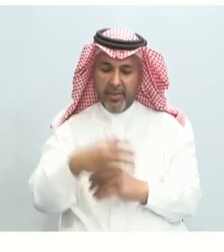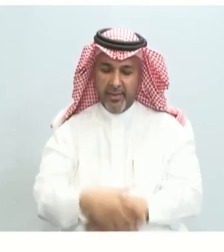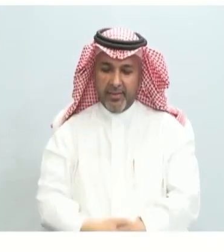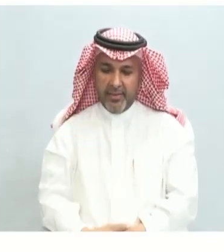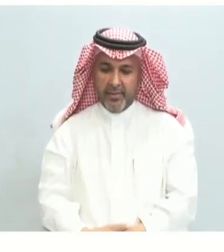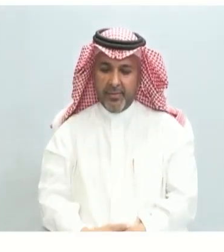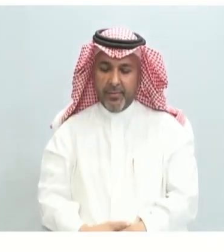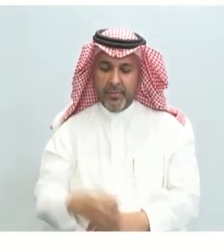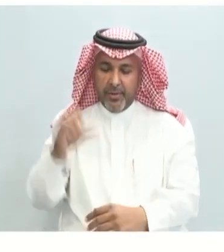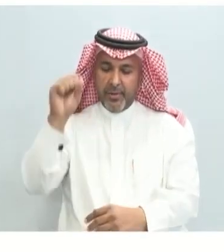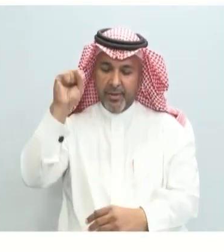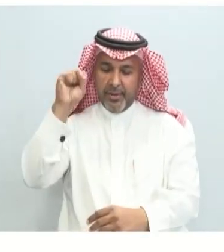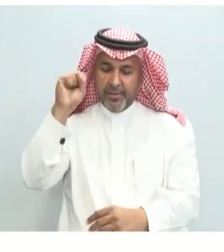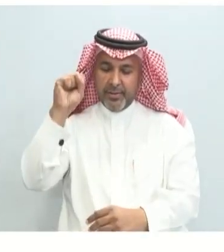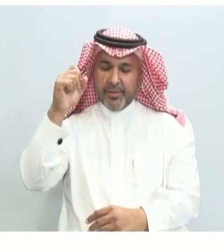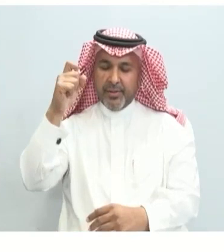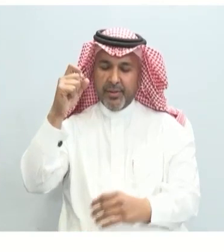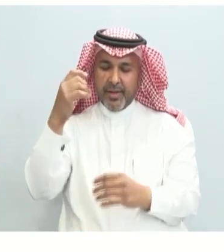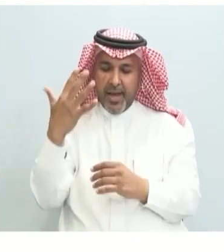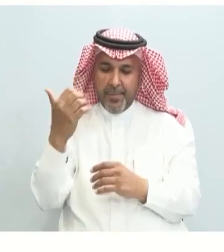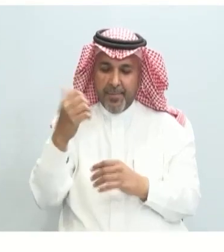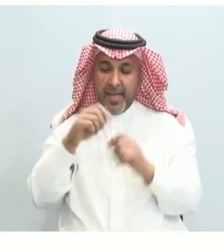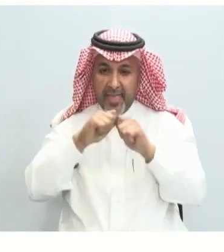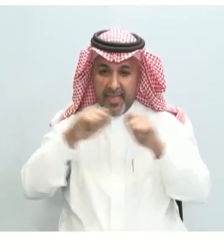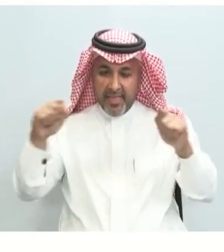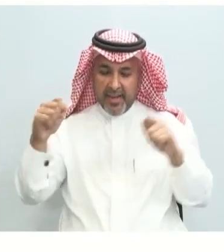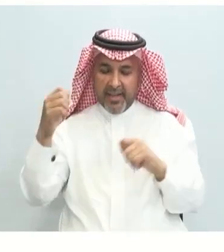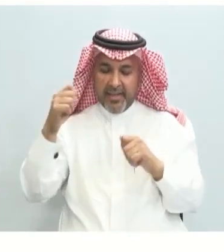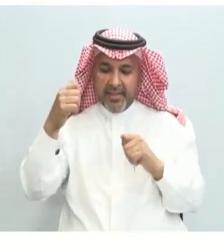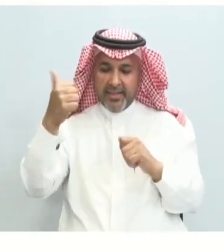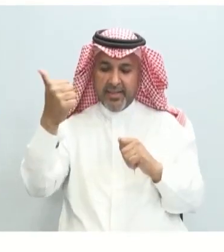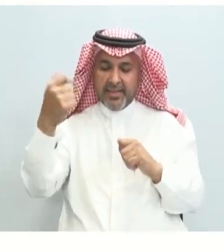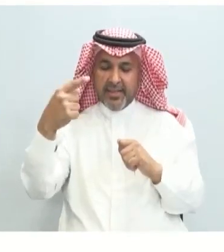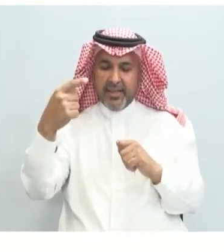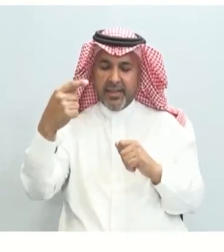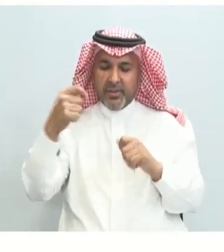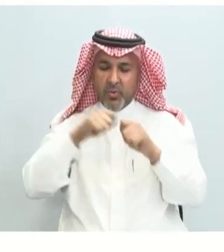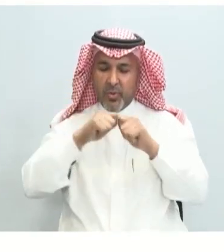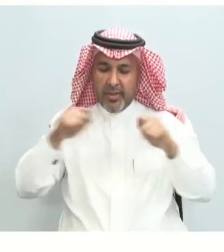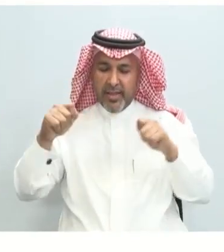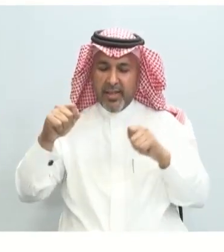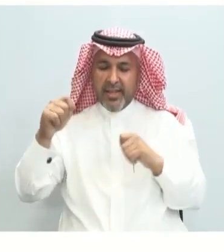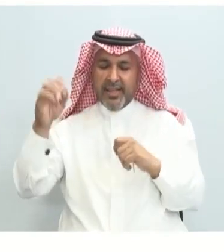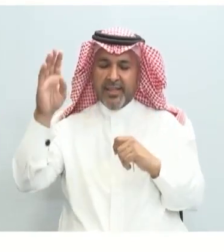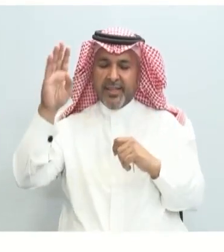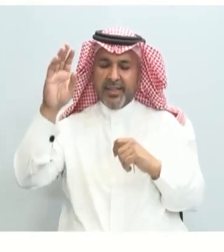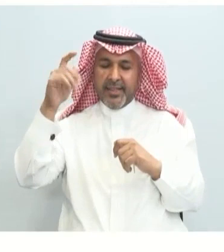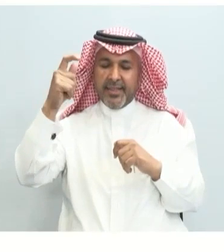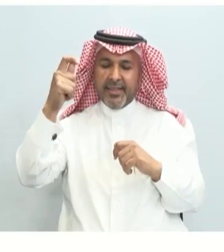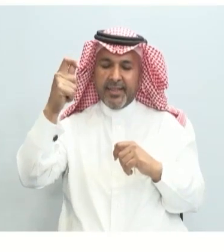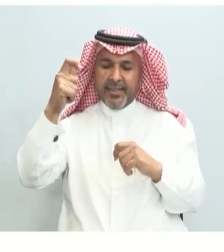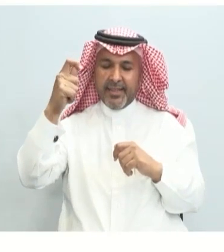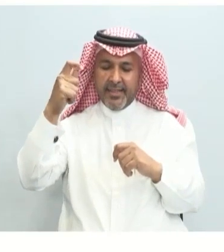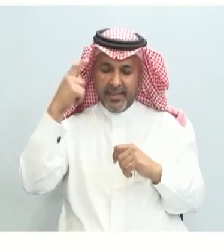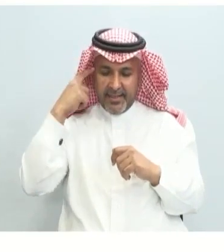16 والضلع تي اللي هو يساوي تعه فهل الزاويه ار هنا زاويه محصوره